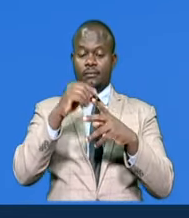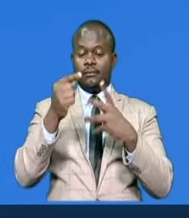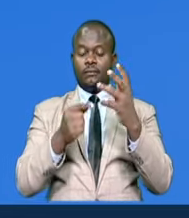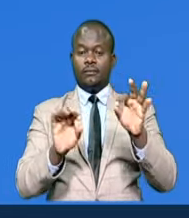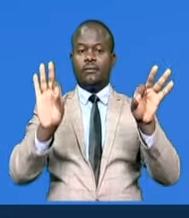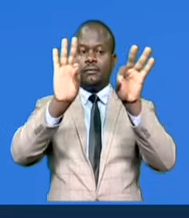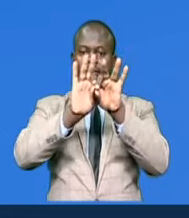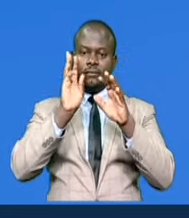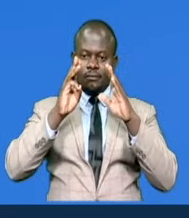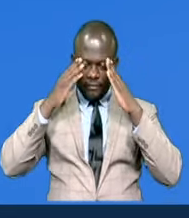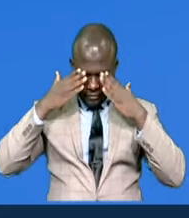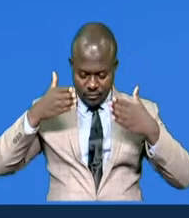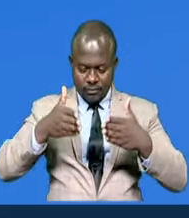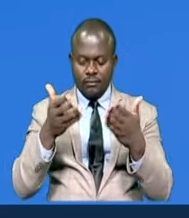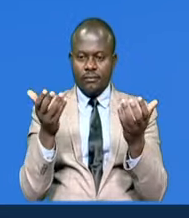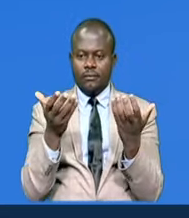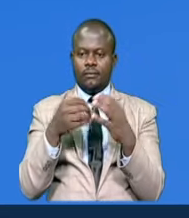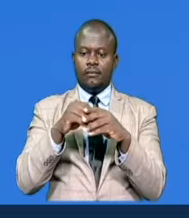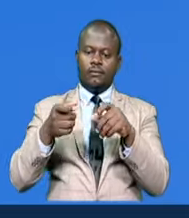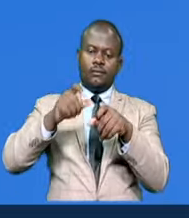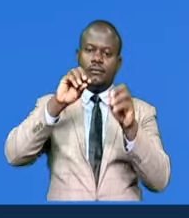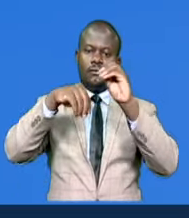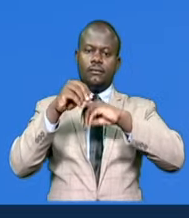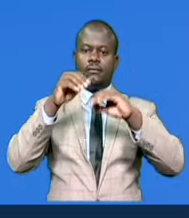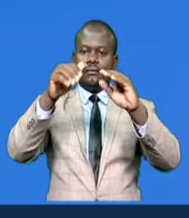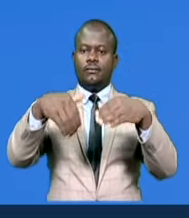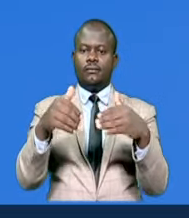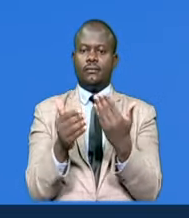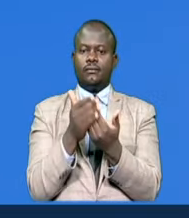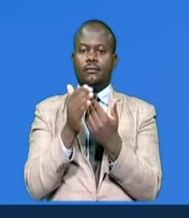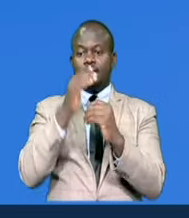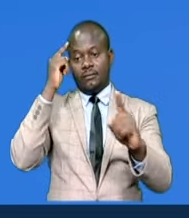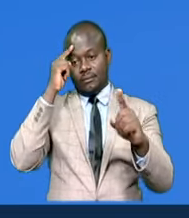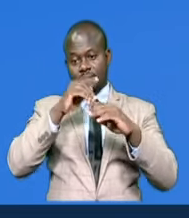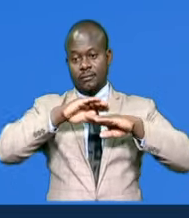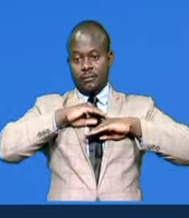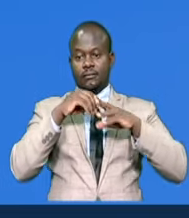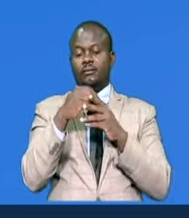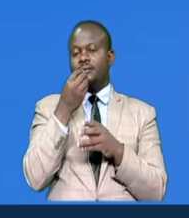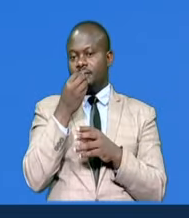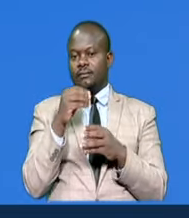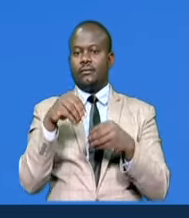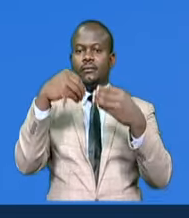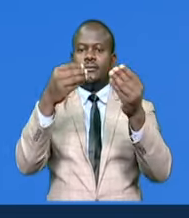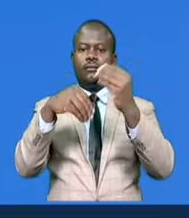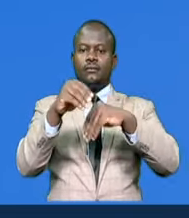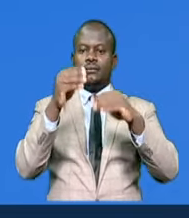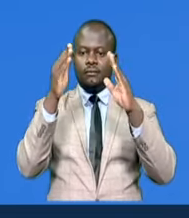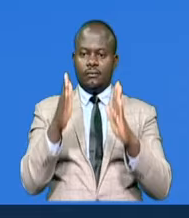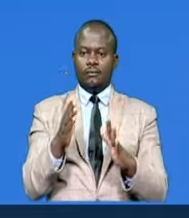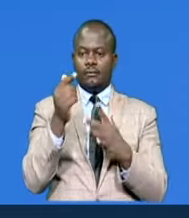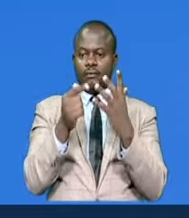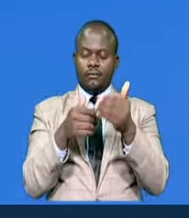by'ingenzi bizibandwaho harimo kongera umusaruro w'ubuhinzi n'ubworozi hagamijwe kwihaza mu biribwa no gusagurira amasoko. Icyo ngicyo